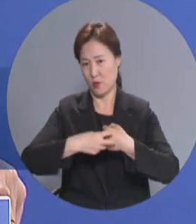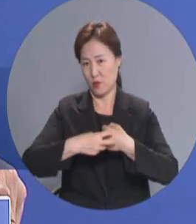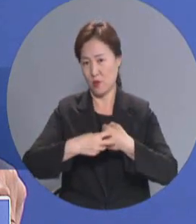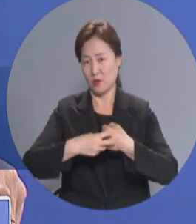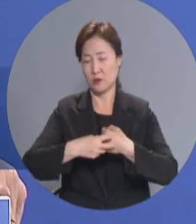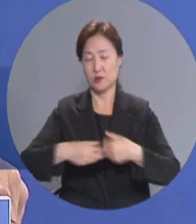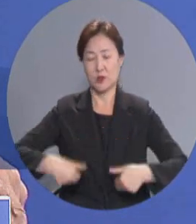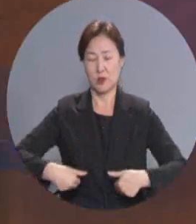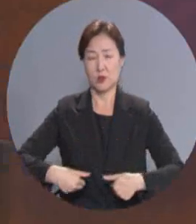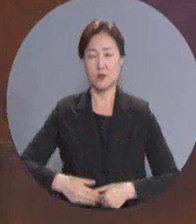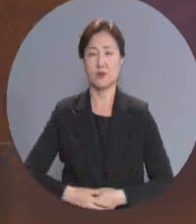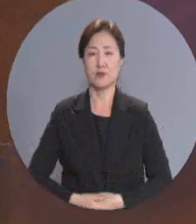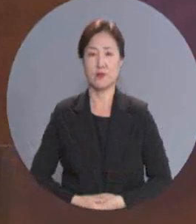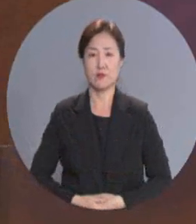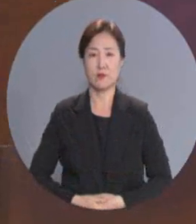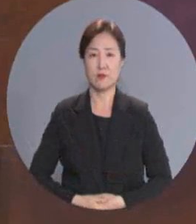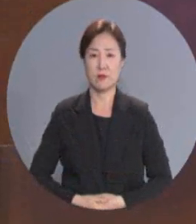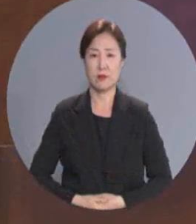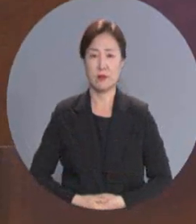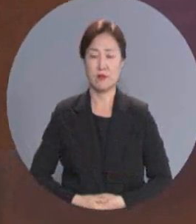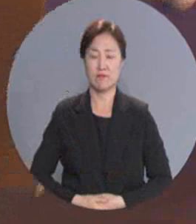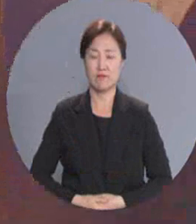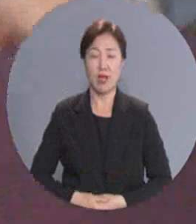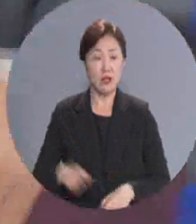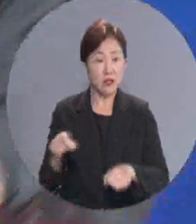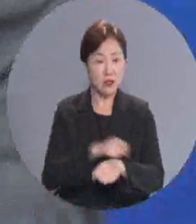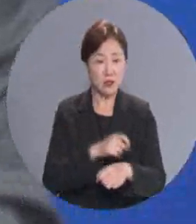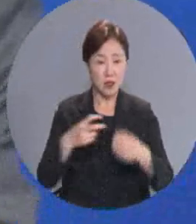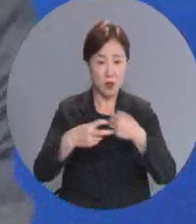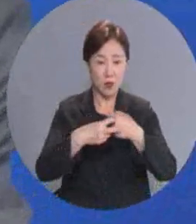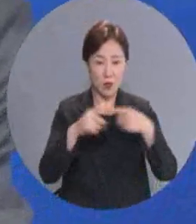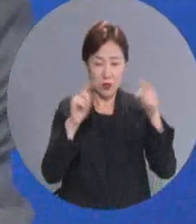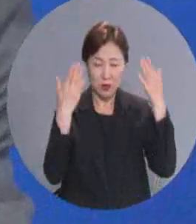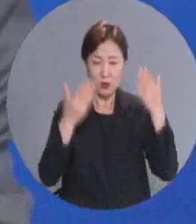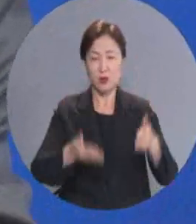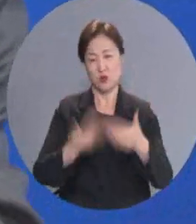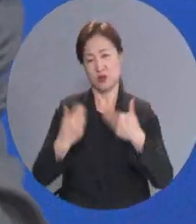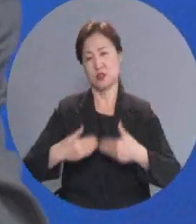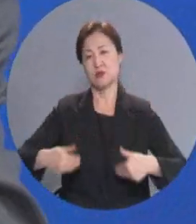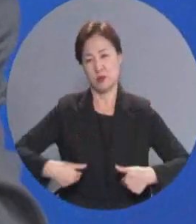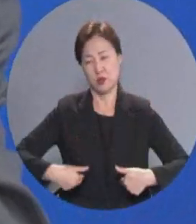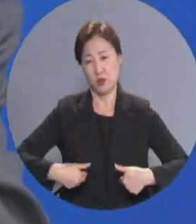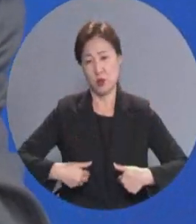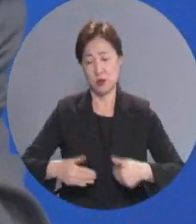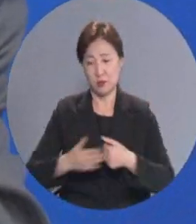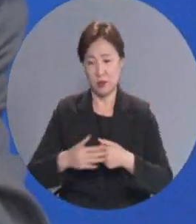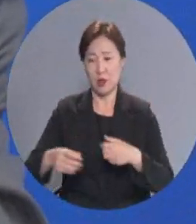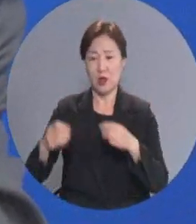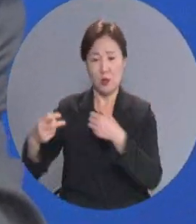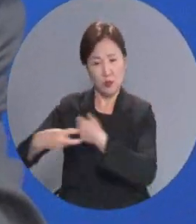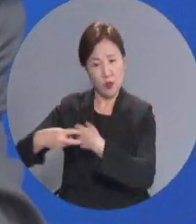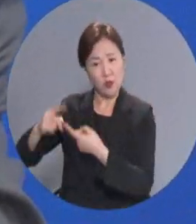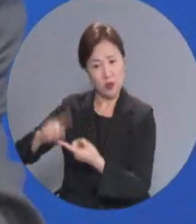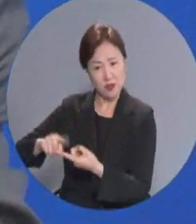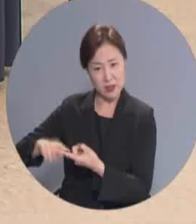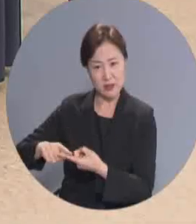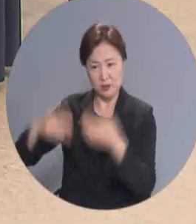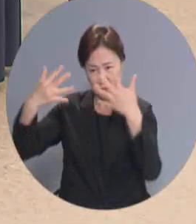강화하는 것입니다. 정 시장은 특히 의대 유치가 먼저라며 병원 입지에 대한 조건도 달지